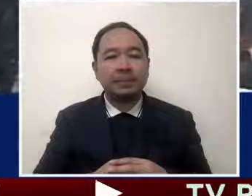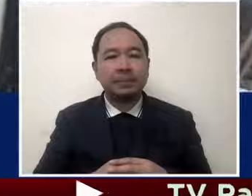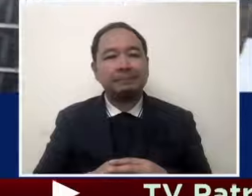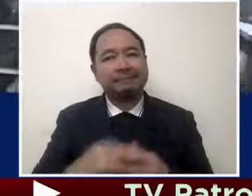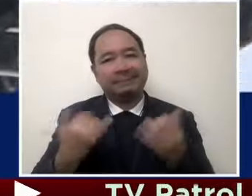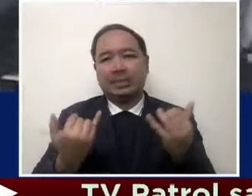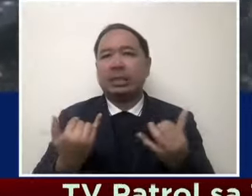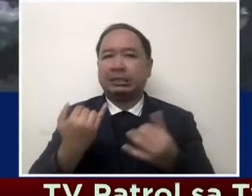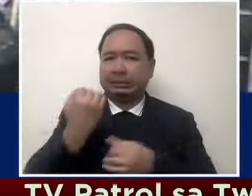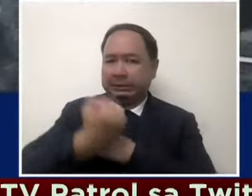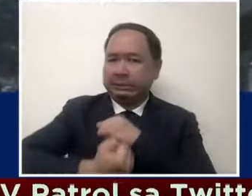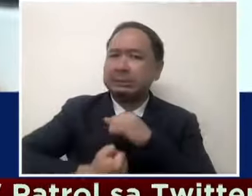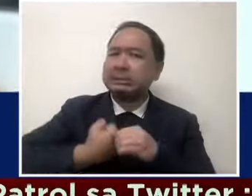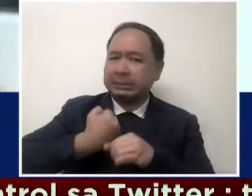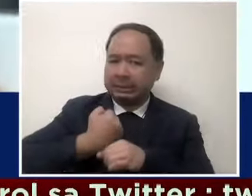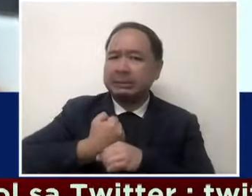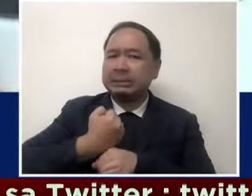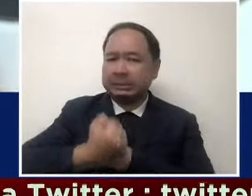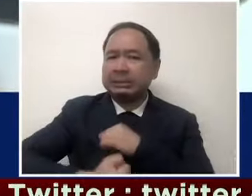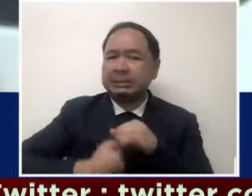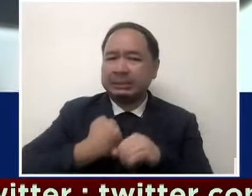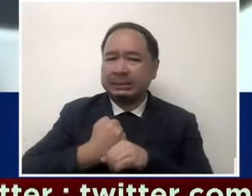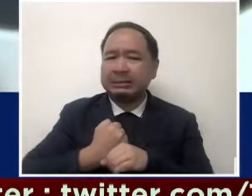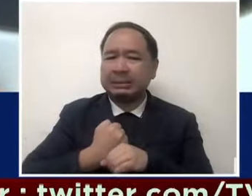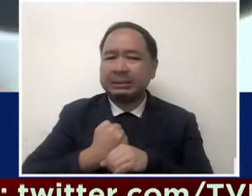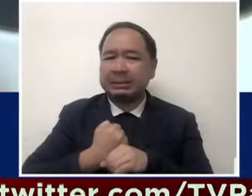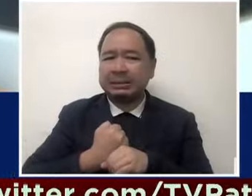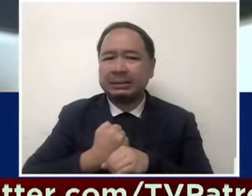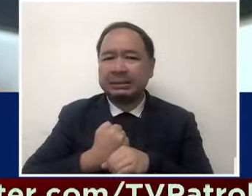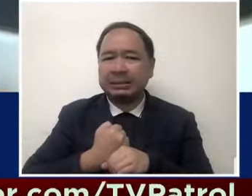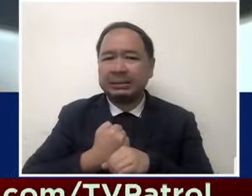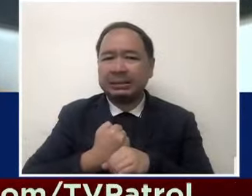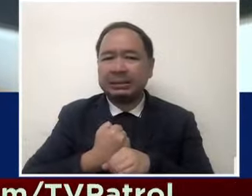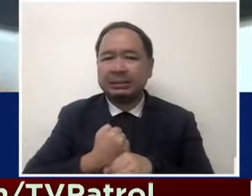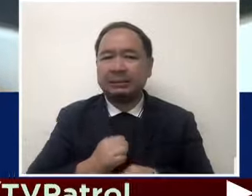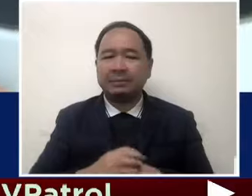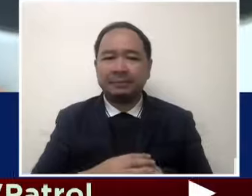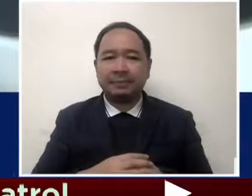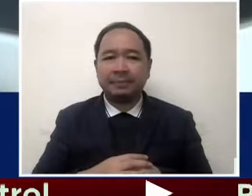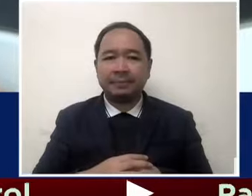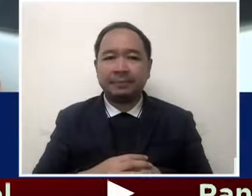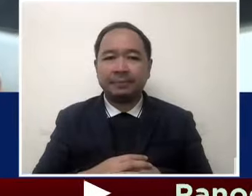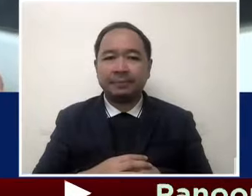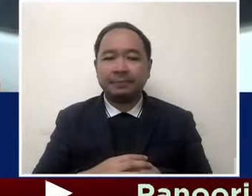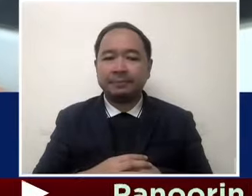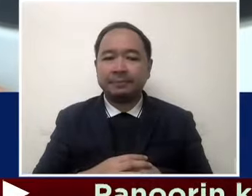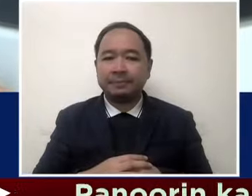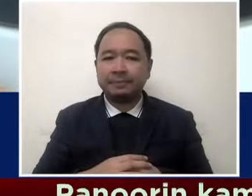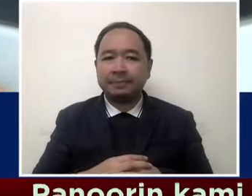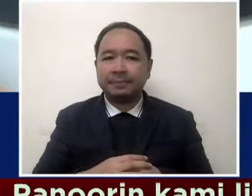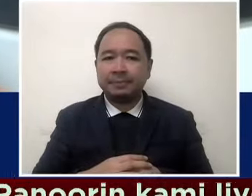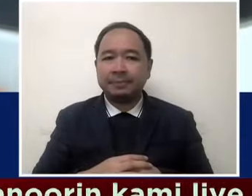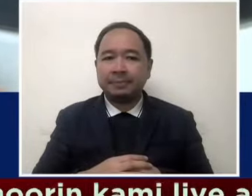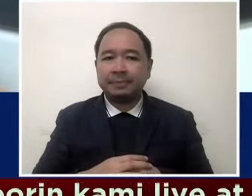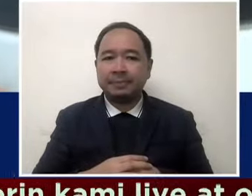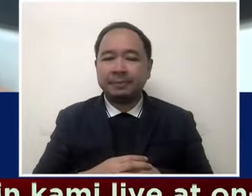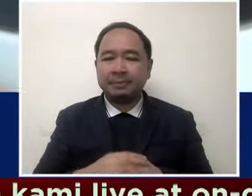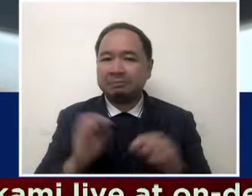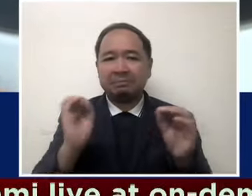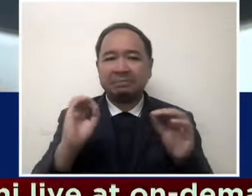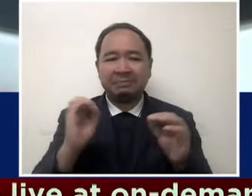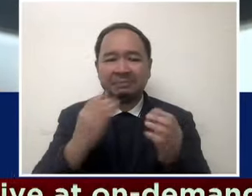hirap, siyempre. Miski yung trabaho namin, may mga gawa kami dyan, mga tela, wala. Walang naisalba. Sa